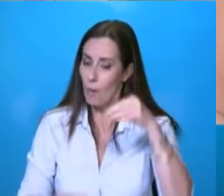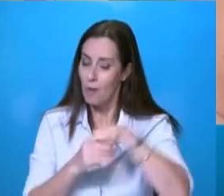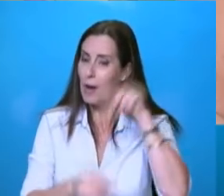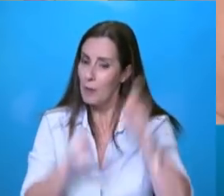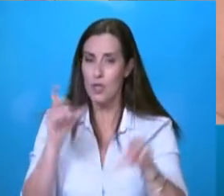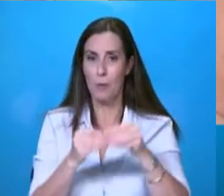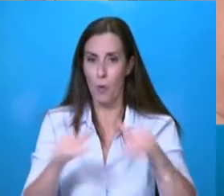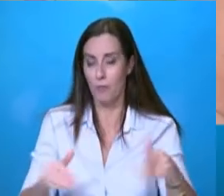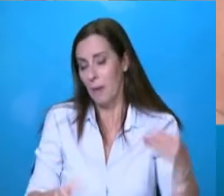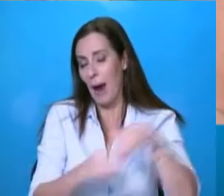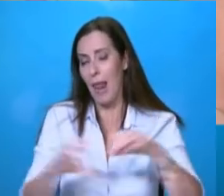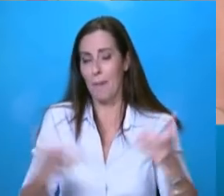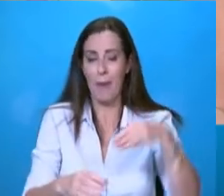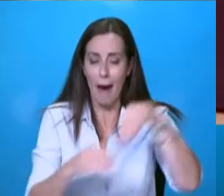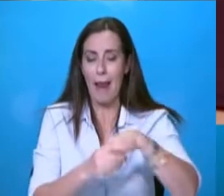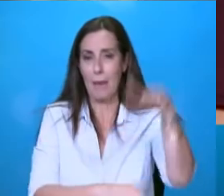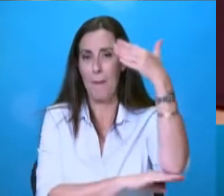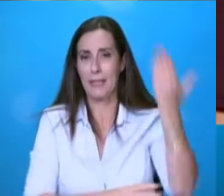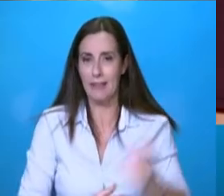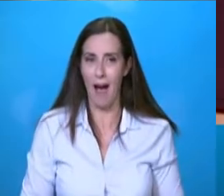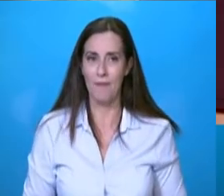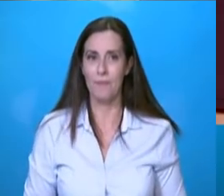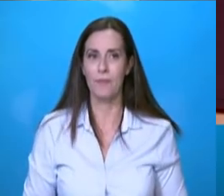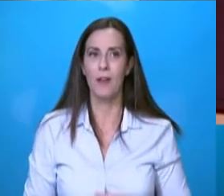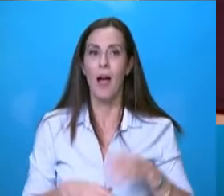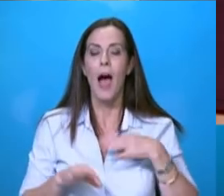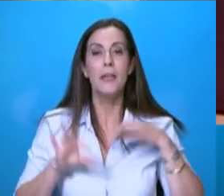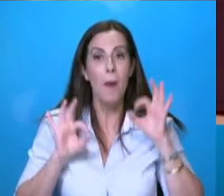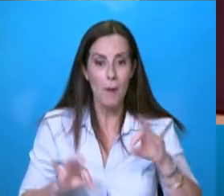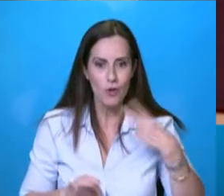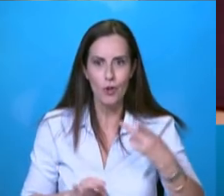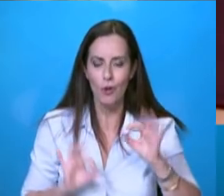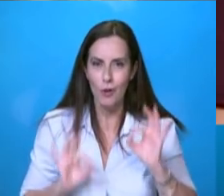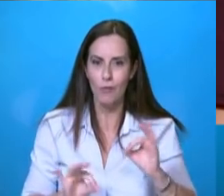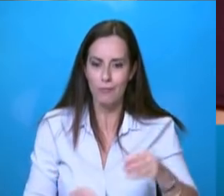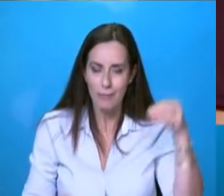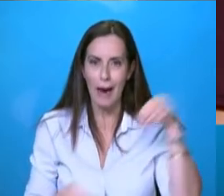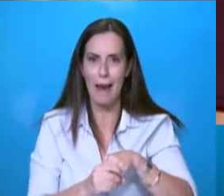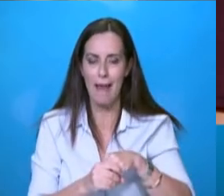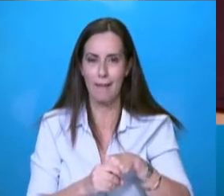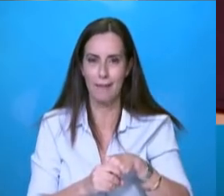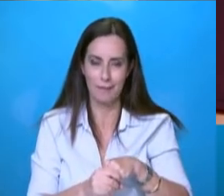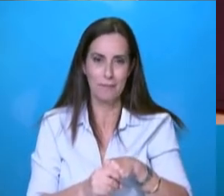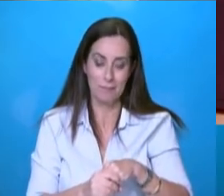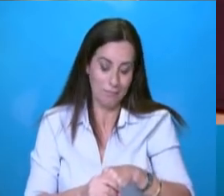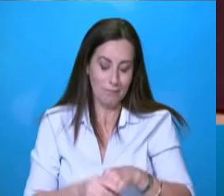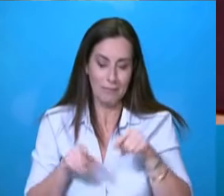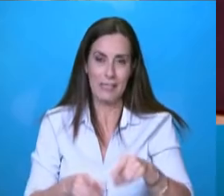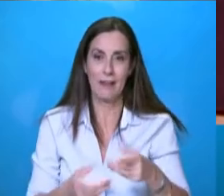עם מוגבלות, הם חלק מהעם, הם חלק מהמדינה. אני יכול ממש להיות חלק